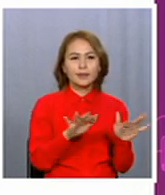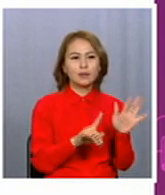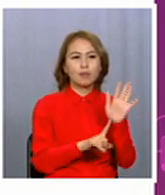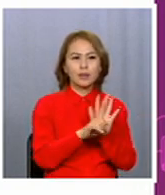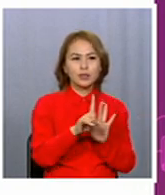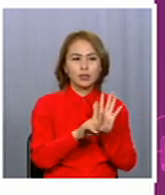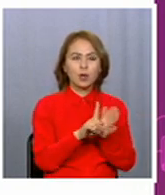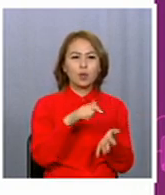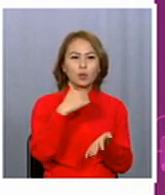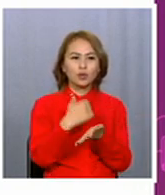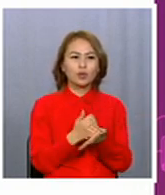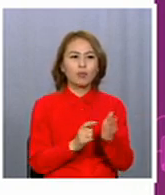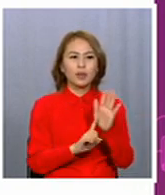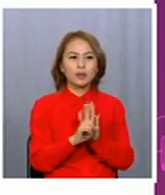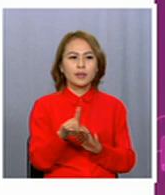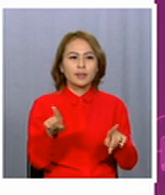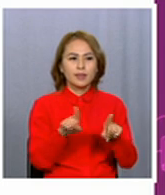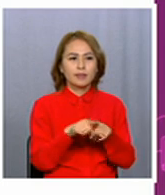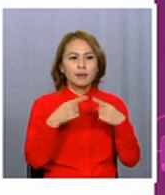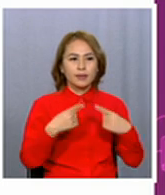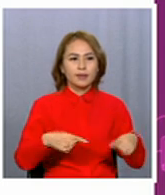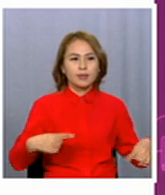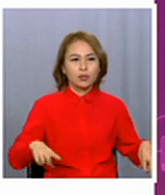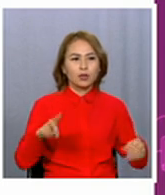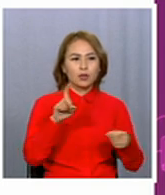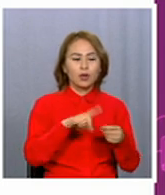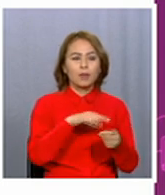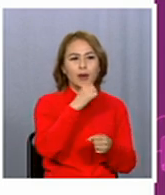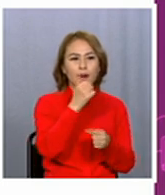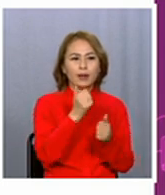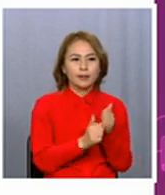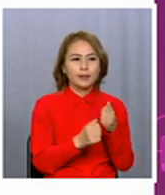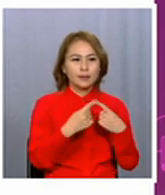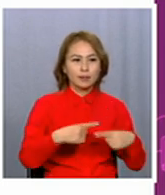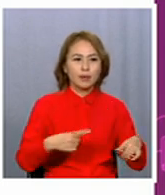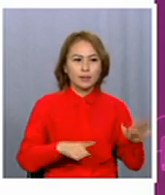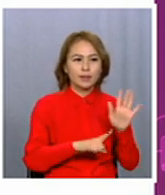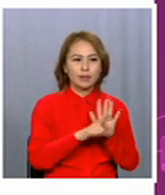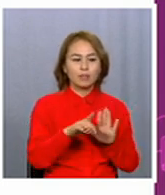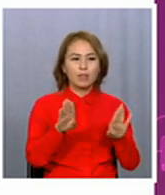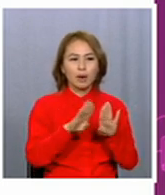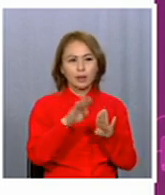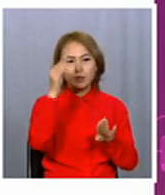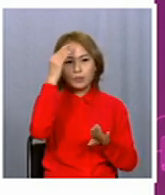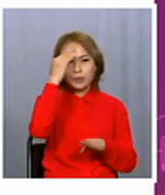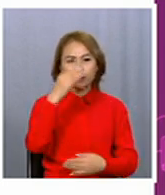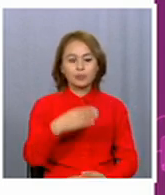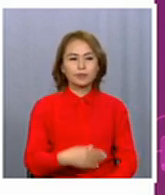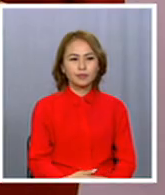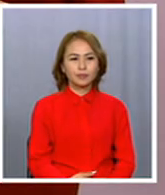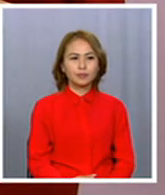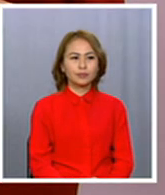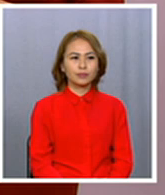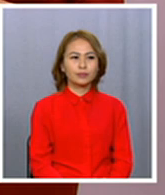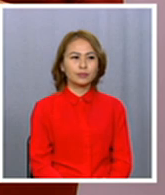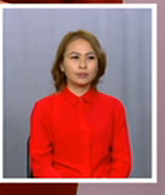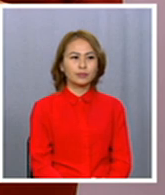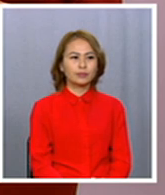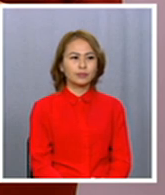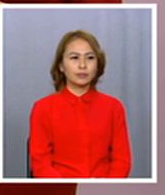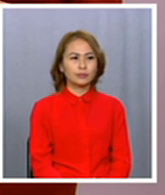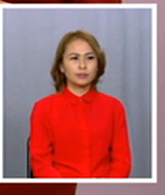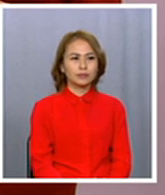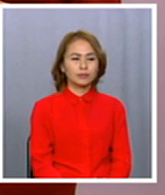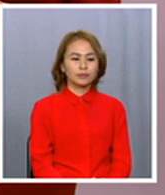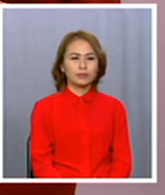көш бастау секілді тіркестерді құрап, әр нәрсенің бастамасы деген мағынаны береді. Ендігі